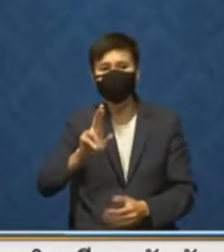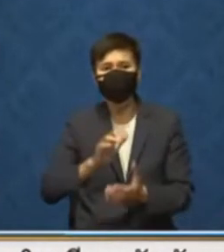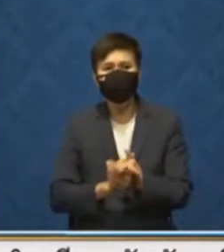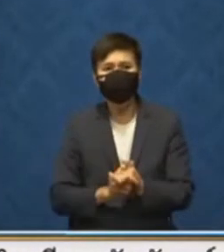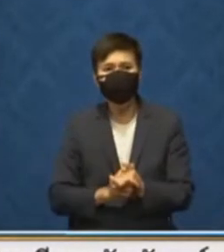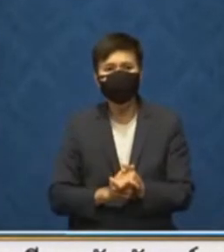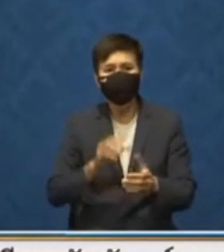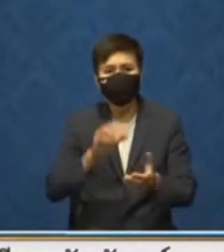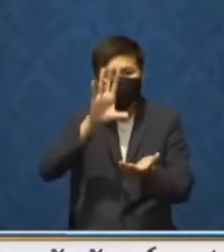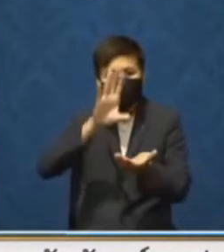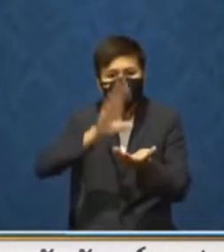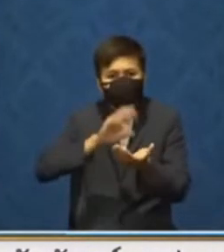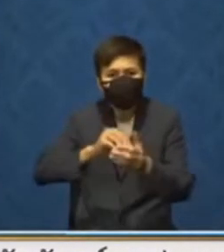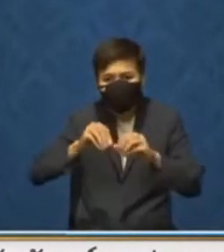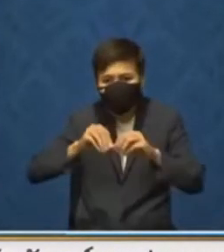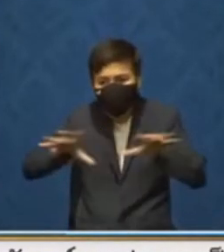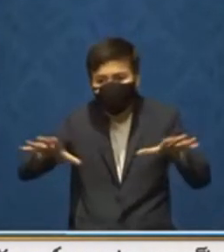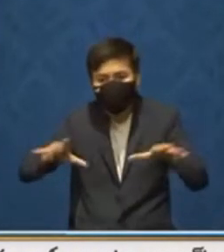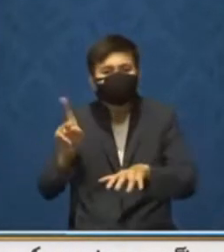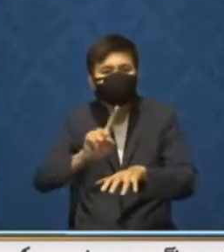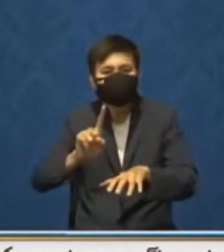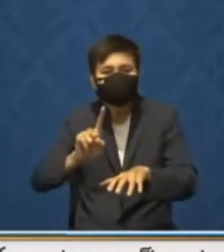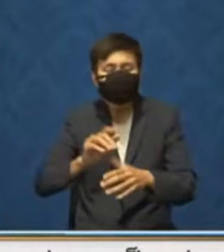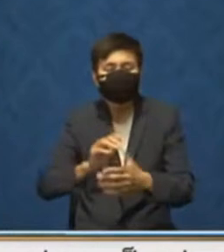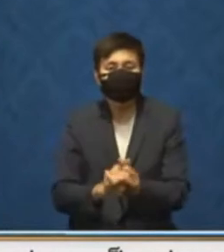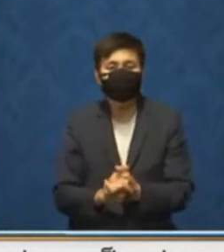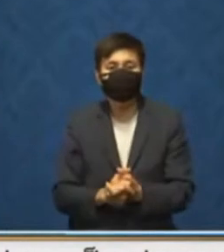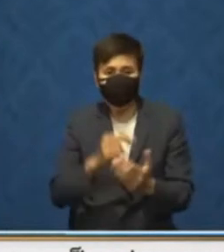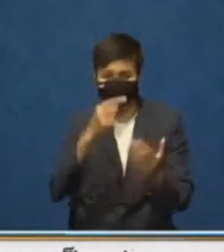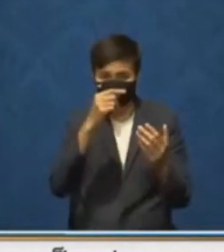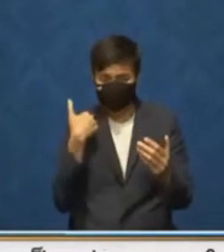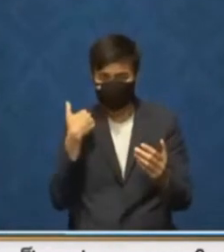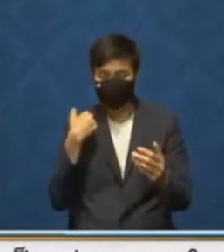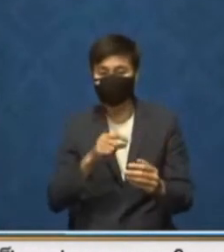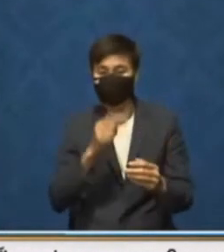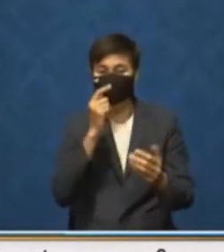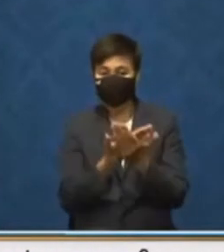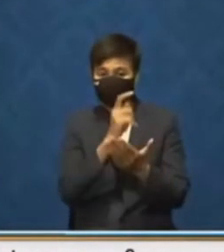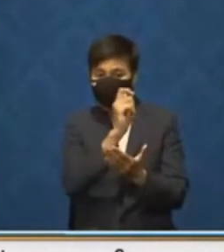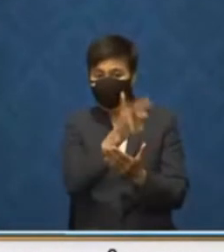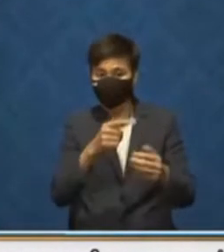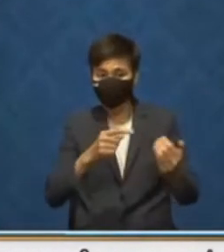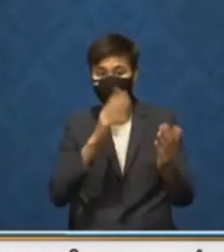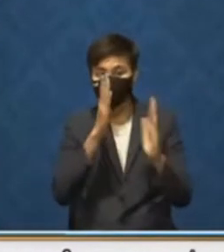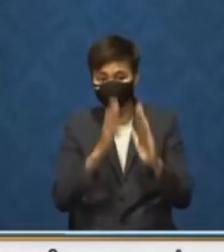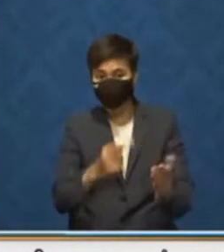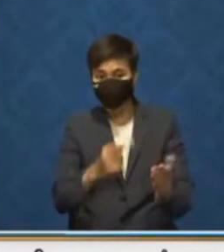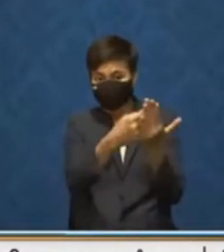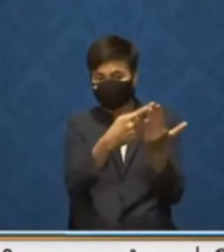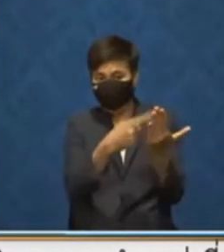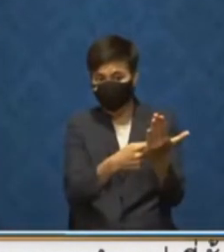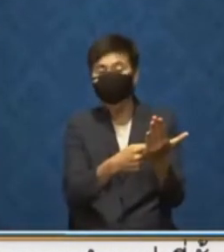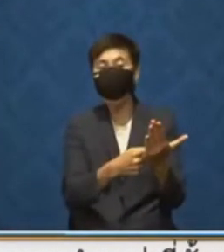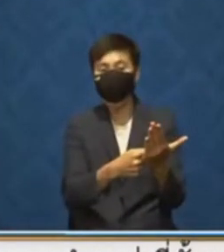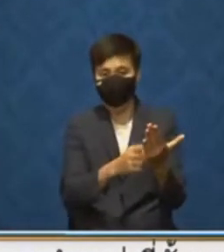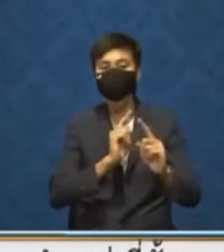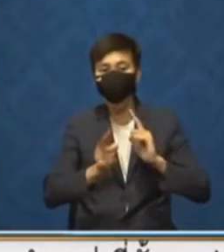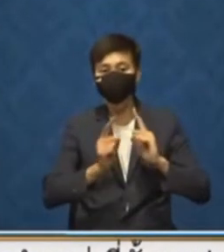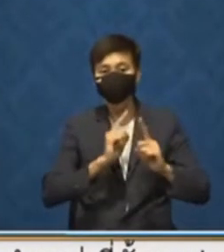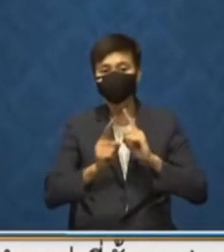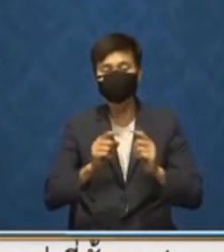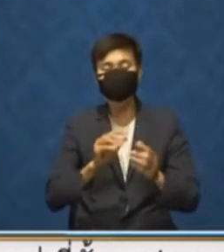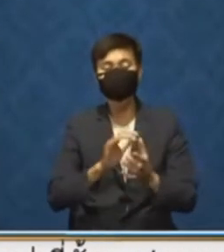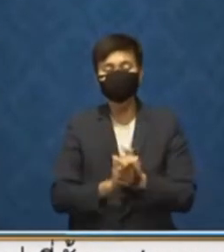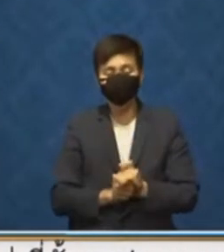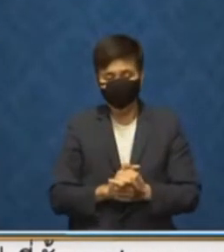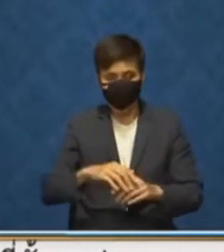การจ้างที่ปรึกษาเนี่ยนะยังจังมีซิกแซกมีพริกแพงมีลูกเล่นมีชั้นเชิงเพื่อให้บริษัทที่จะได้เป็นที่